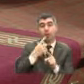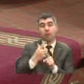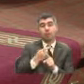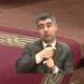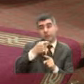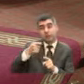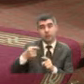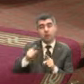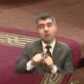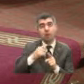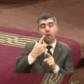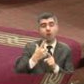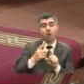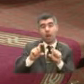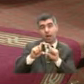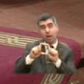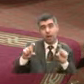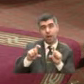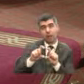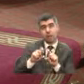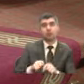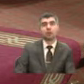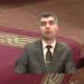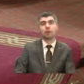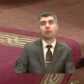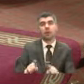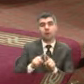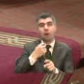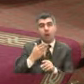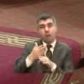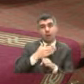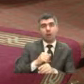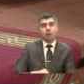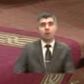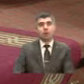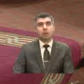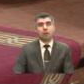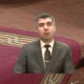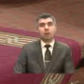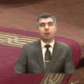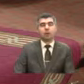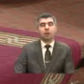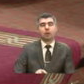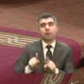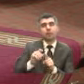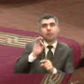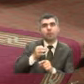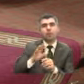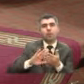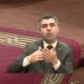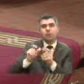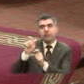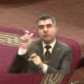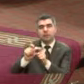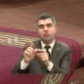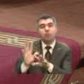البطاقات سيدنا المحترم، كنشكرك ذكرتيني بالحوارات السابقة، راها فيها لجان من المختصين ومن الفنانين ومن